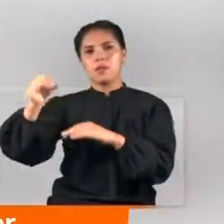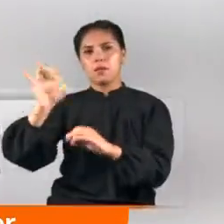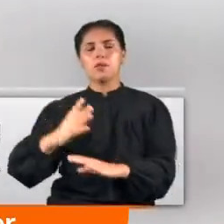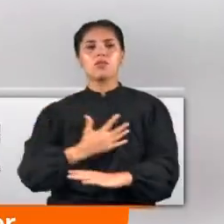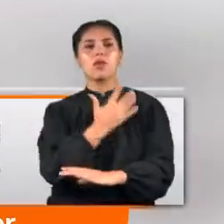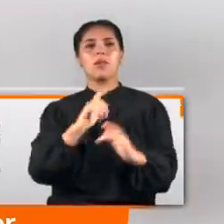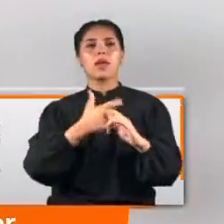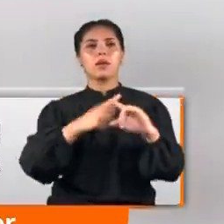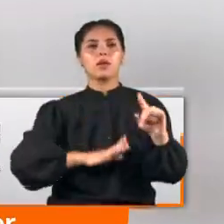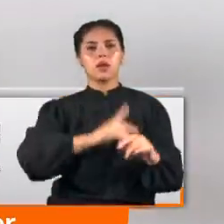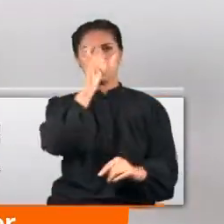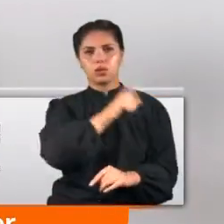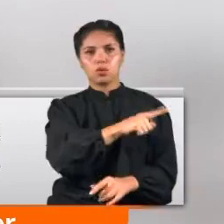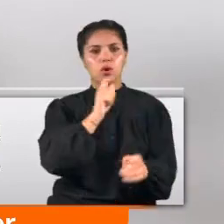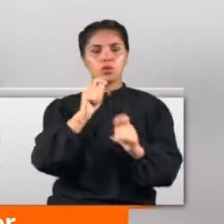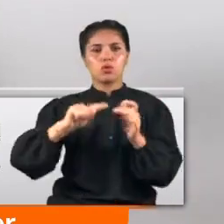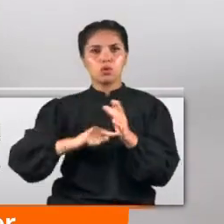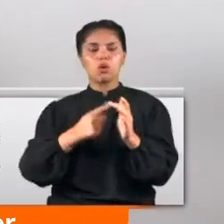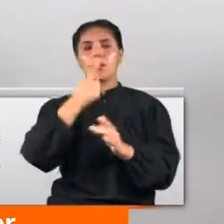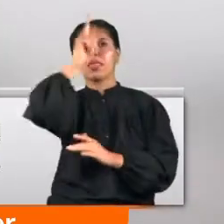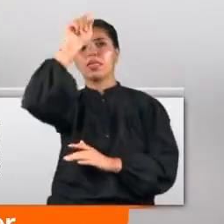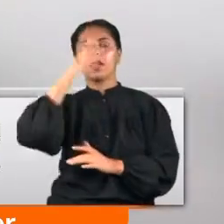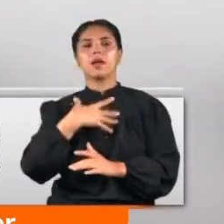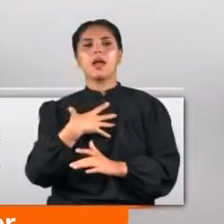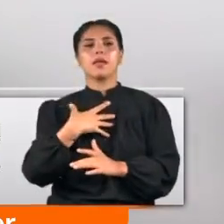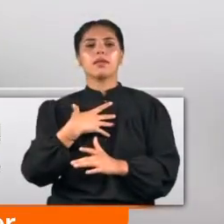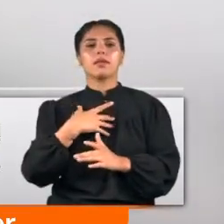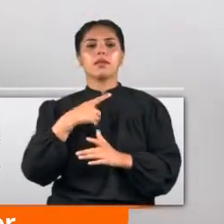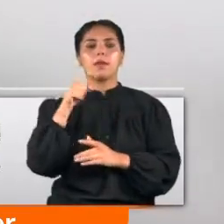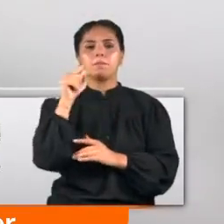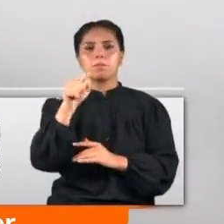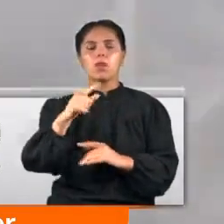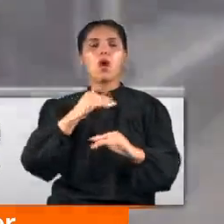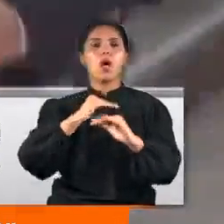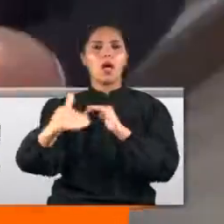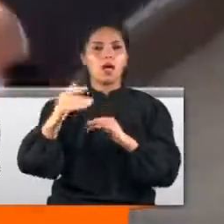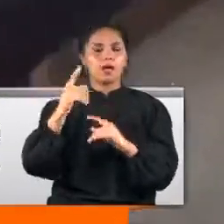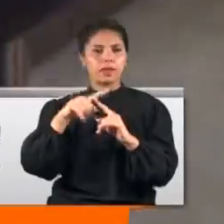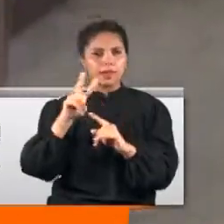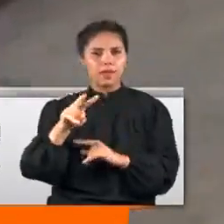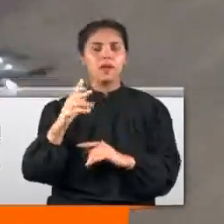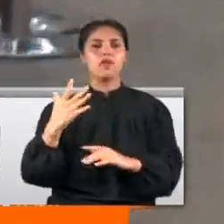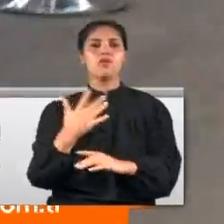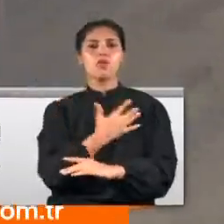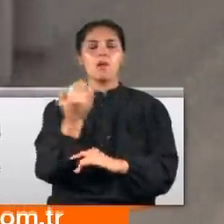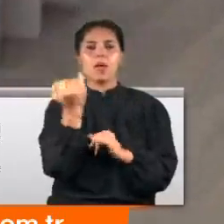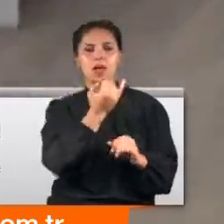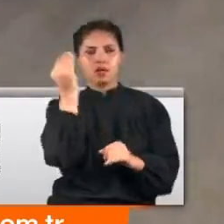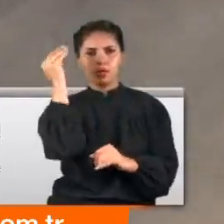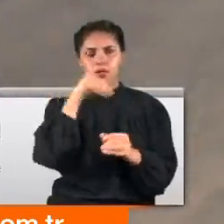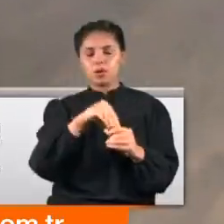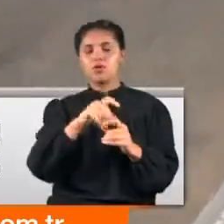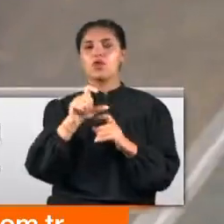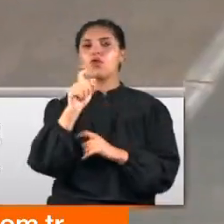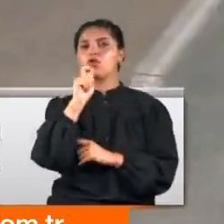Genel Başkanı'nın tüm anlaşmaları tek taraflı fes talimatı verdiği Halk TV ve CHP'yi eleştirdiği için hedefe koyduğu Sözcü